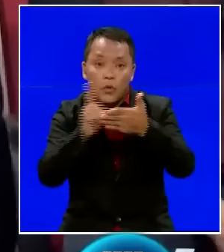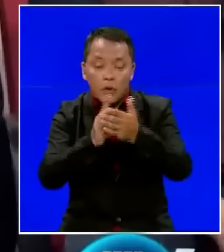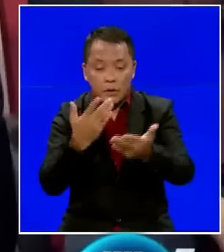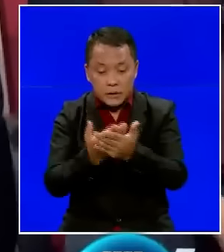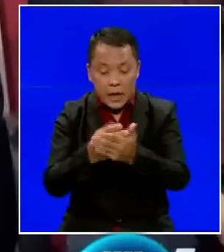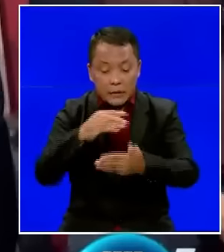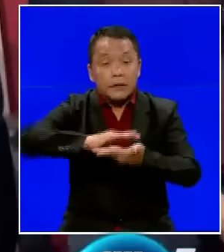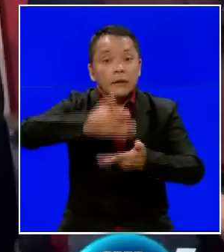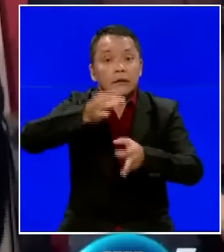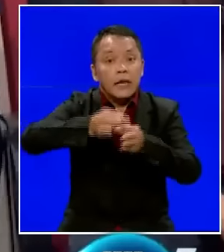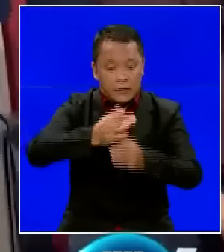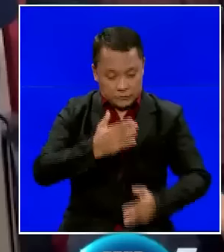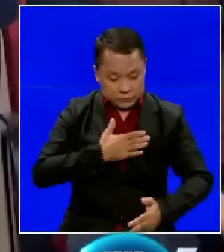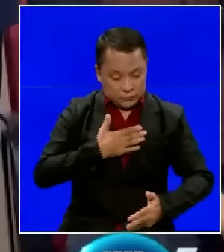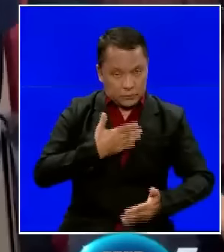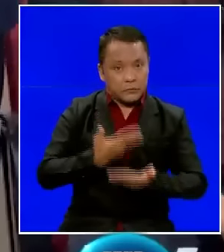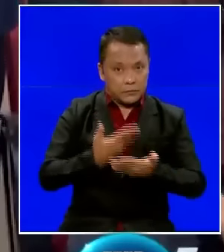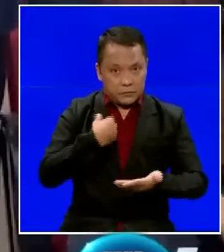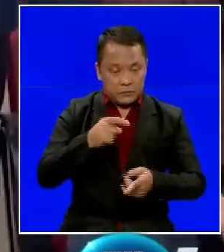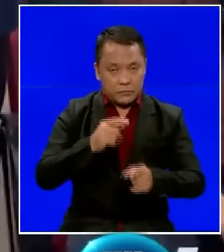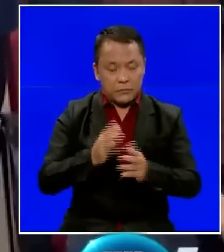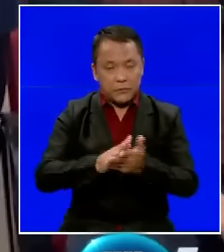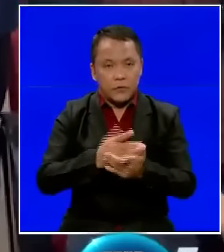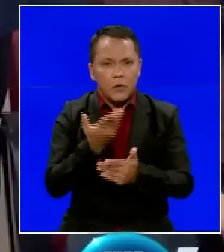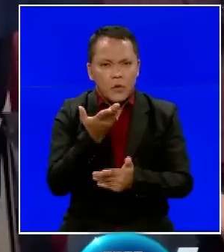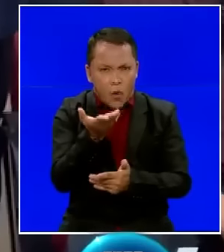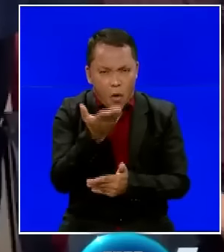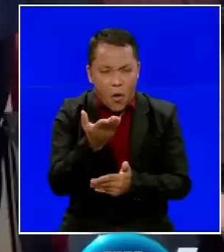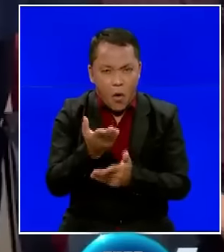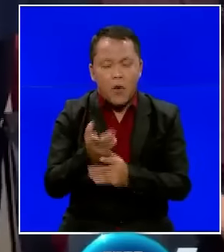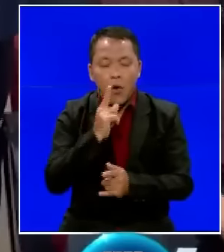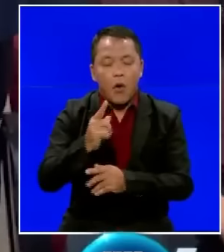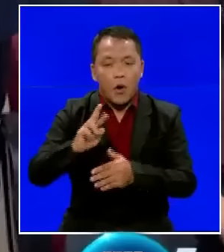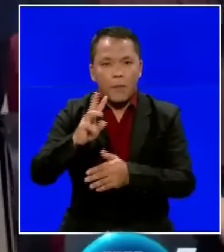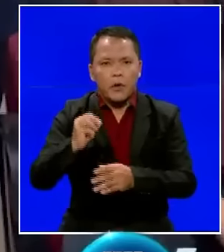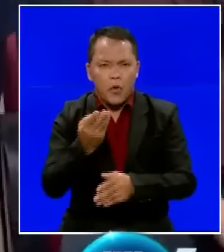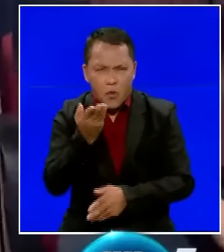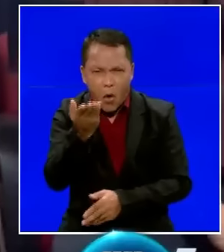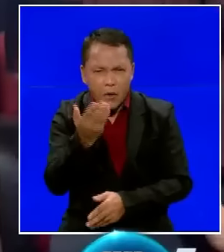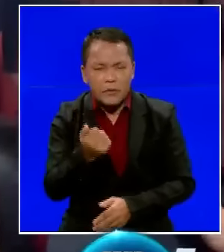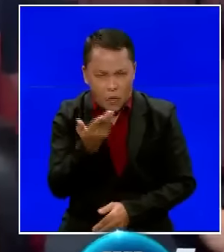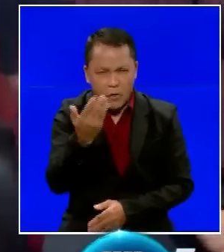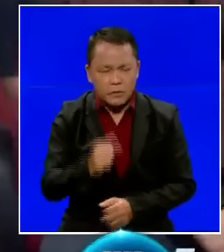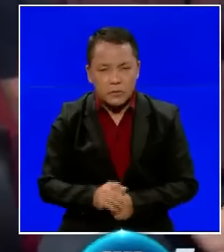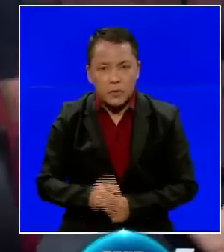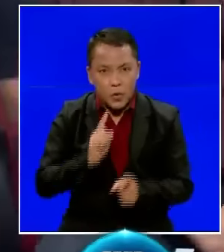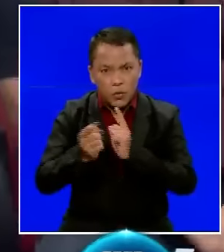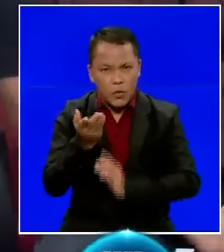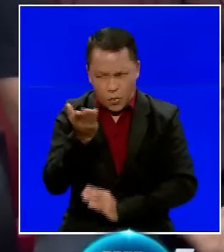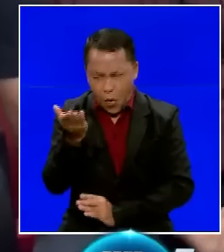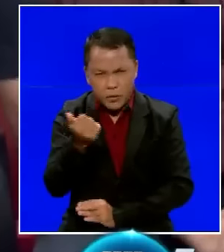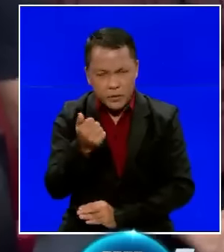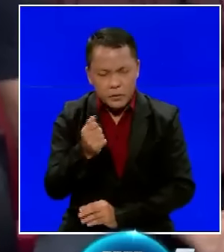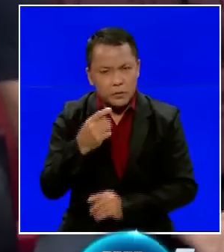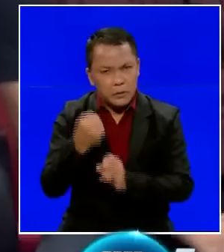งินในบัญชีที่ใช้อันนี้เงินผมแล้วก็ถามก็มีการขอร้องไปกับท่านทวีบอกว่าขอได้ไห ม ท่านผู้ชมมันจะงงขออะไรนะ